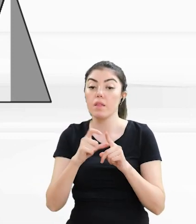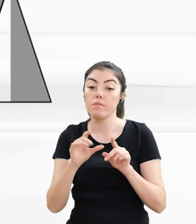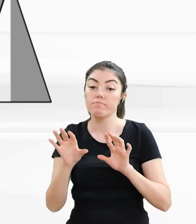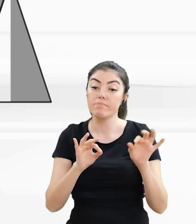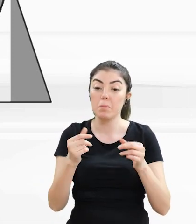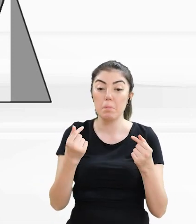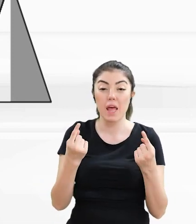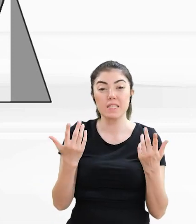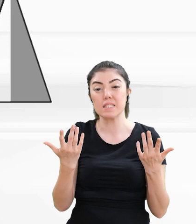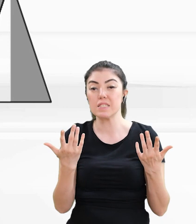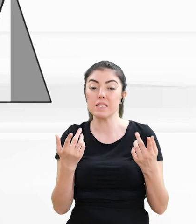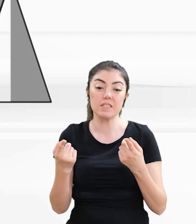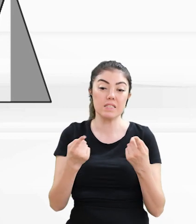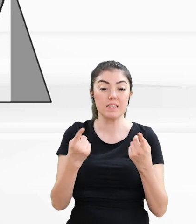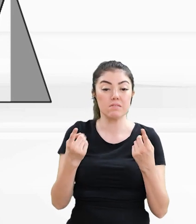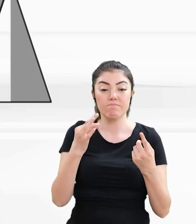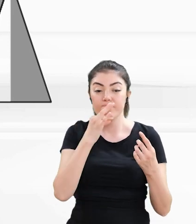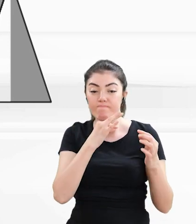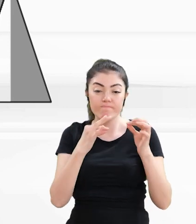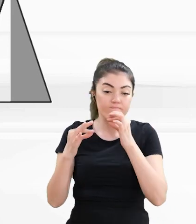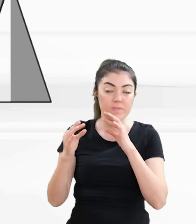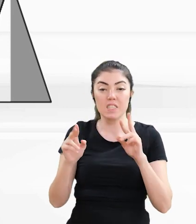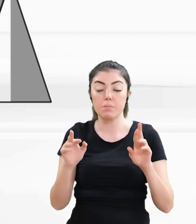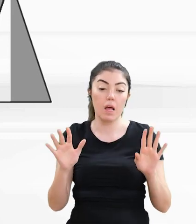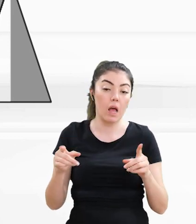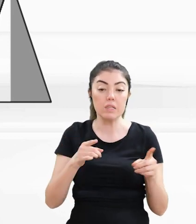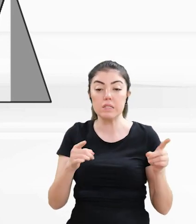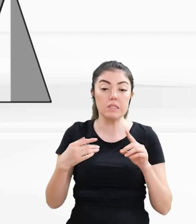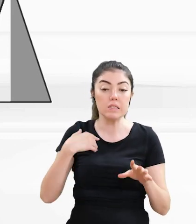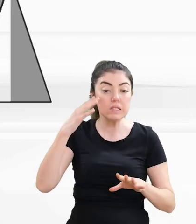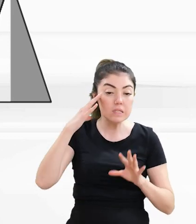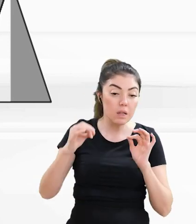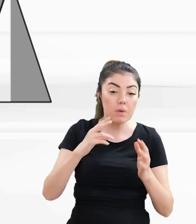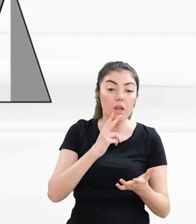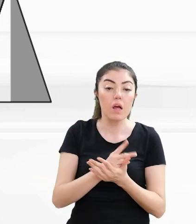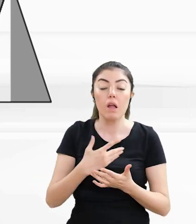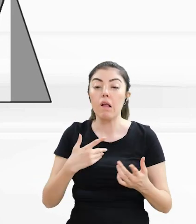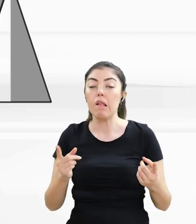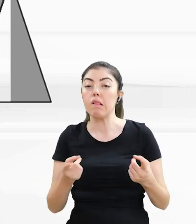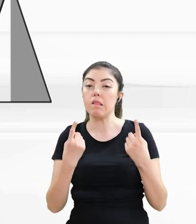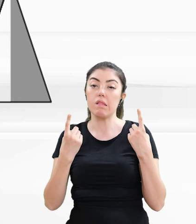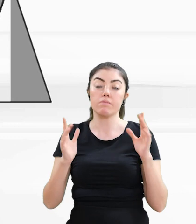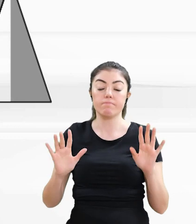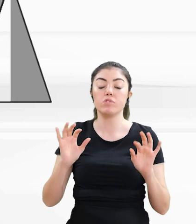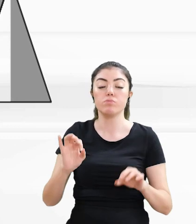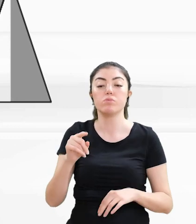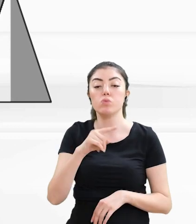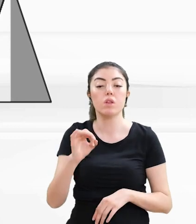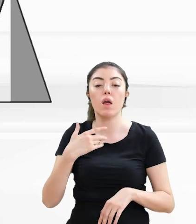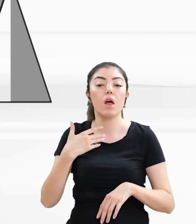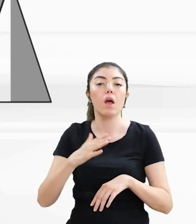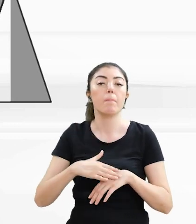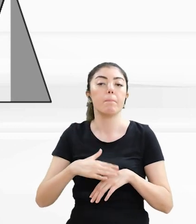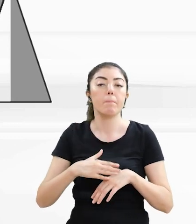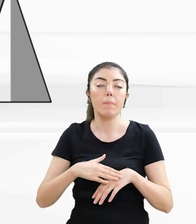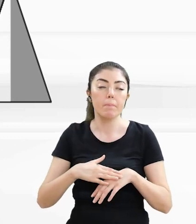b&d seçenekleri Birazcık böyle birbirinin çeviricisi gibi duruyor hangisi olduğunu tam net karar veremeyen Biliyoruz şimdi bu